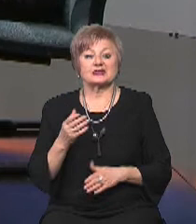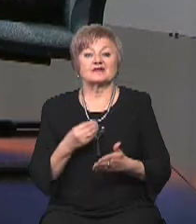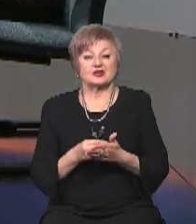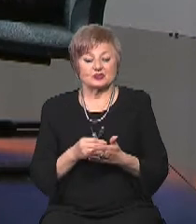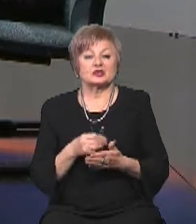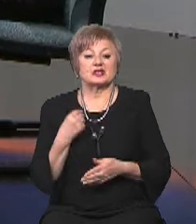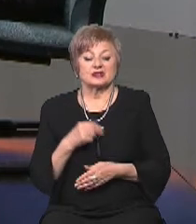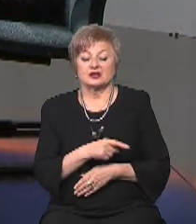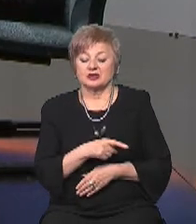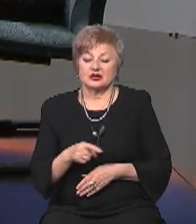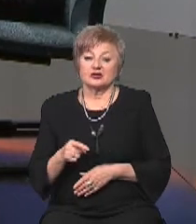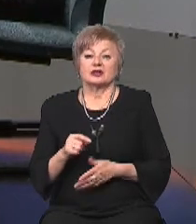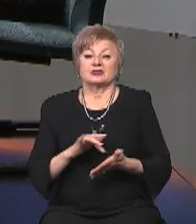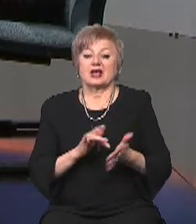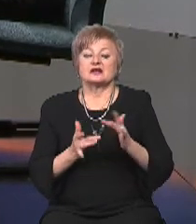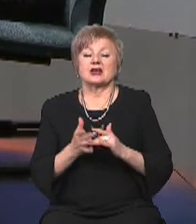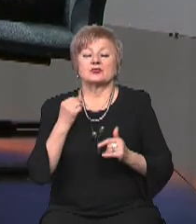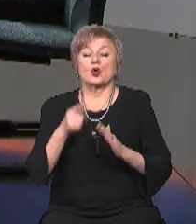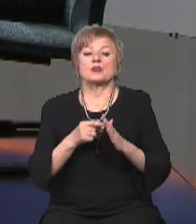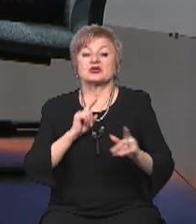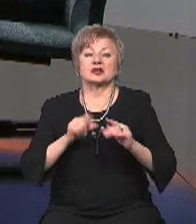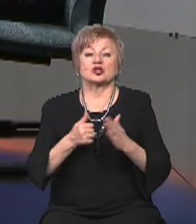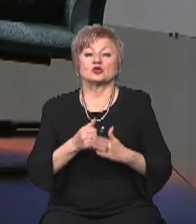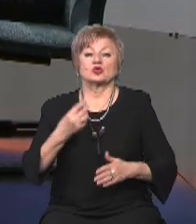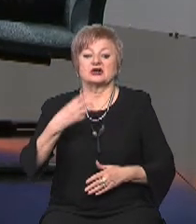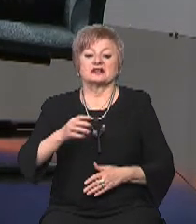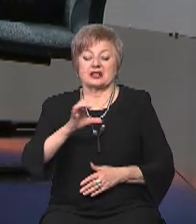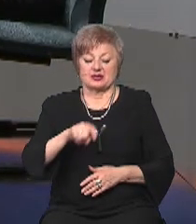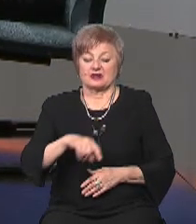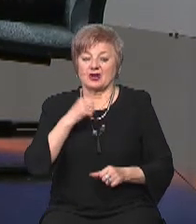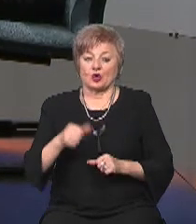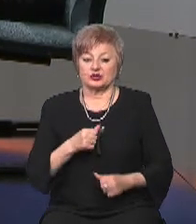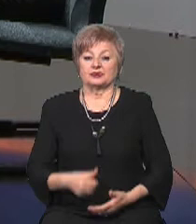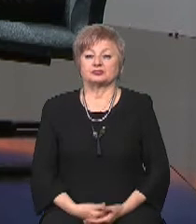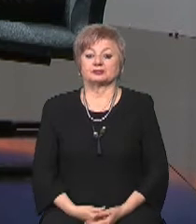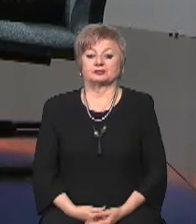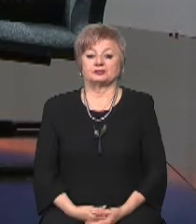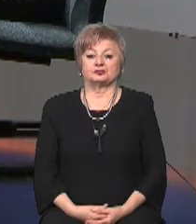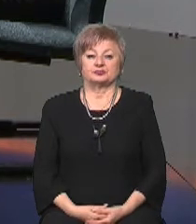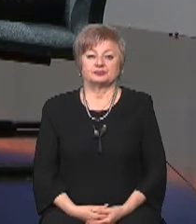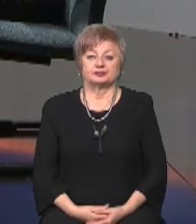Запоріжжя триватиме на сайті Запорізької міськради до 30 вересня цього року.